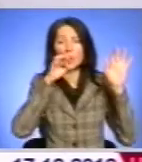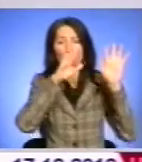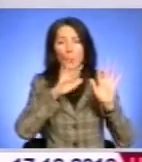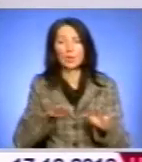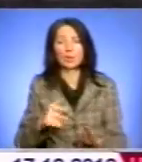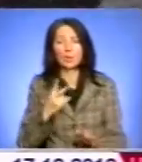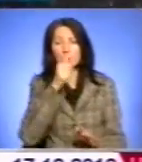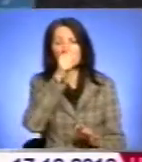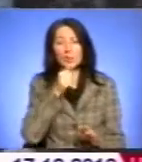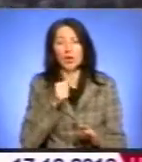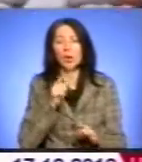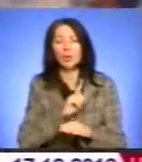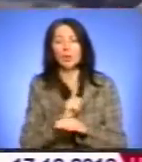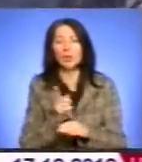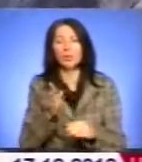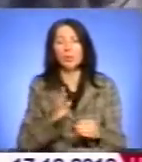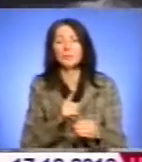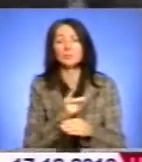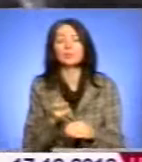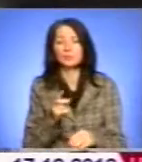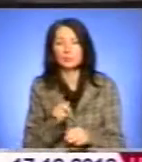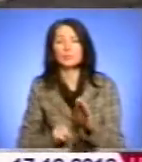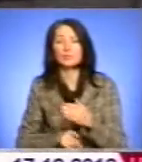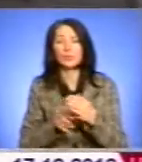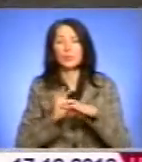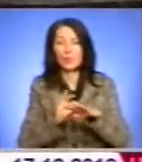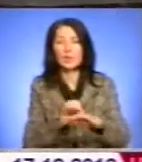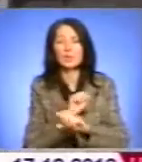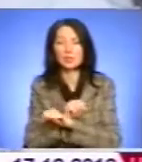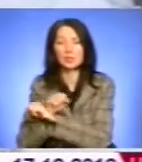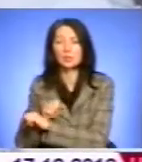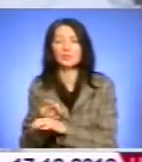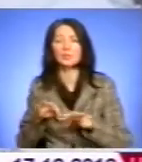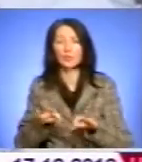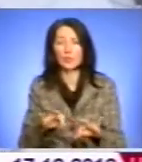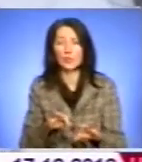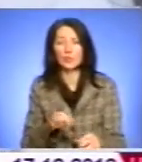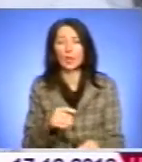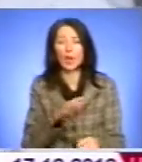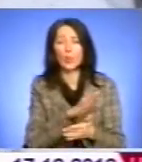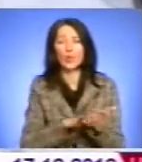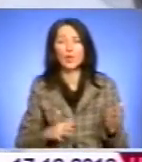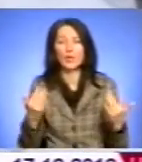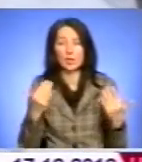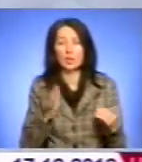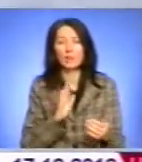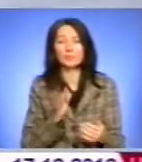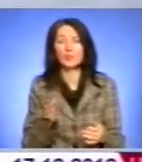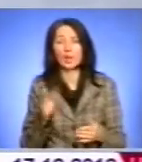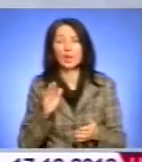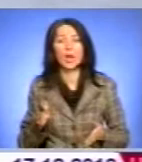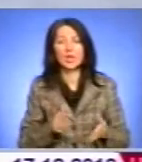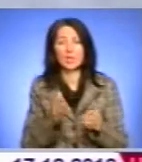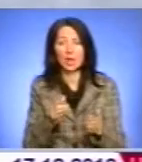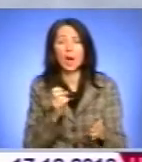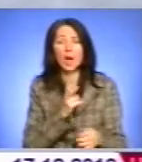від 6 до 12 годин затримку транспорту. Найбільше неспокою протягом вихідних зчинилося на автошляхах, по яких туристи їхали